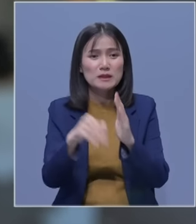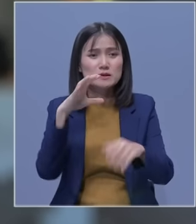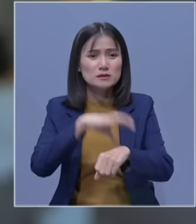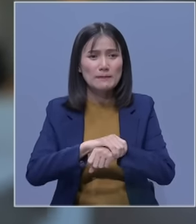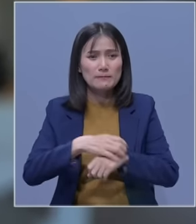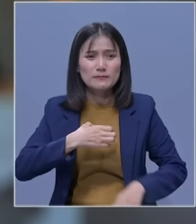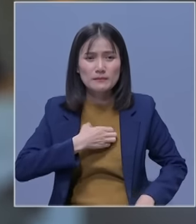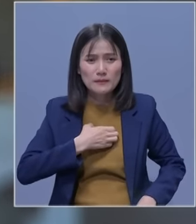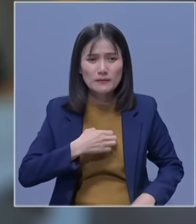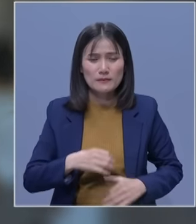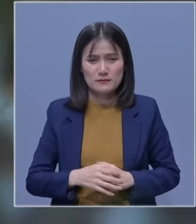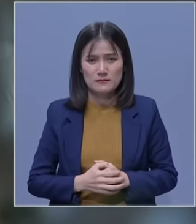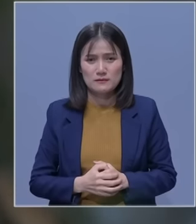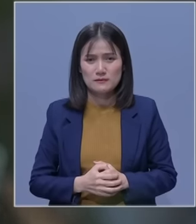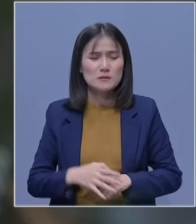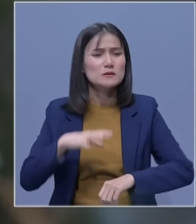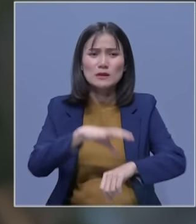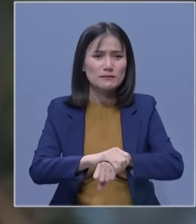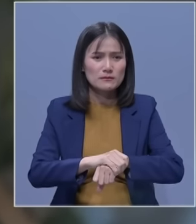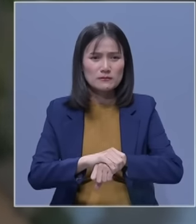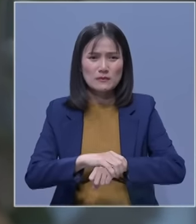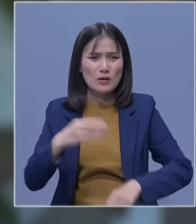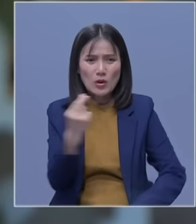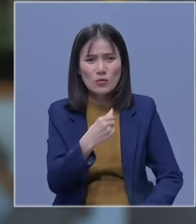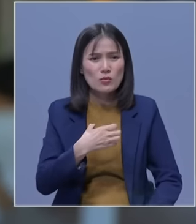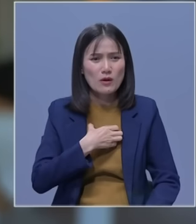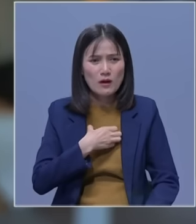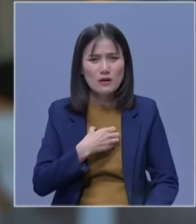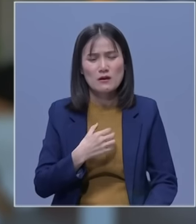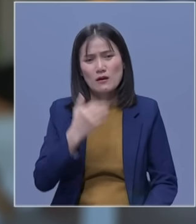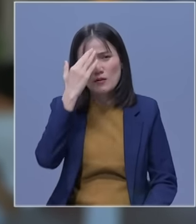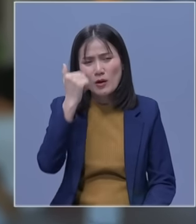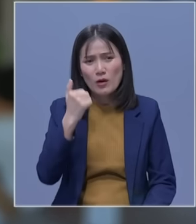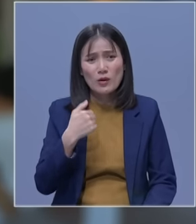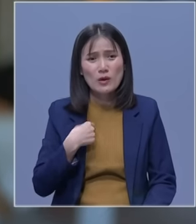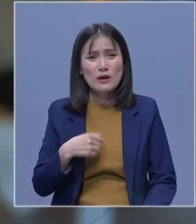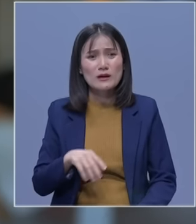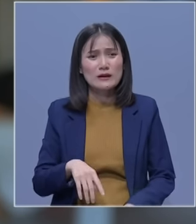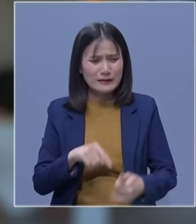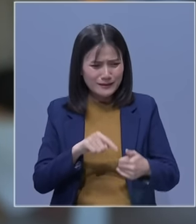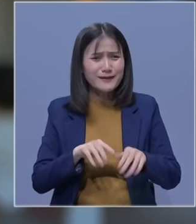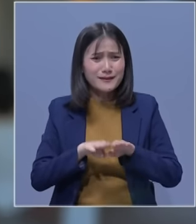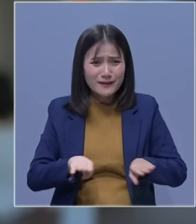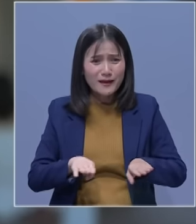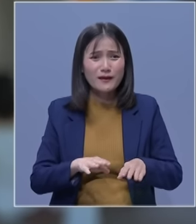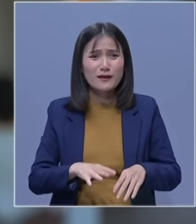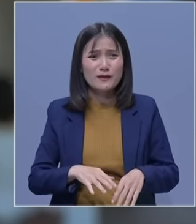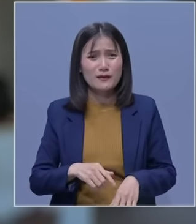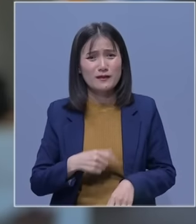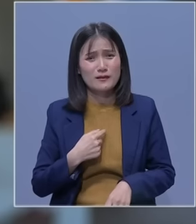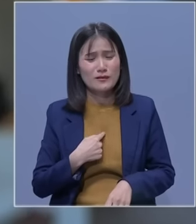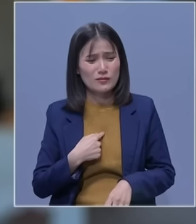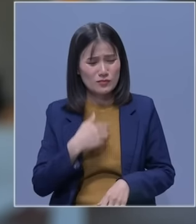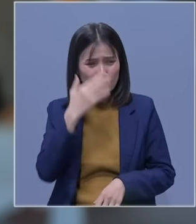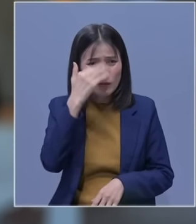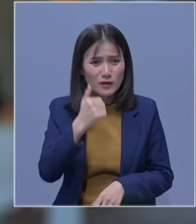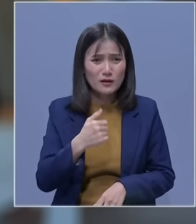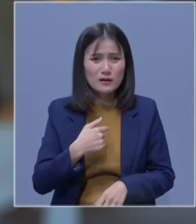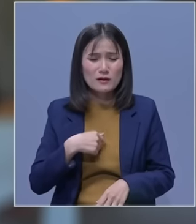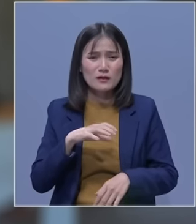ได้เลยอยากให้จับไปไว้อ่ะเพราะว่าผมมันทำร้ายเกินอ่ะแต่นี่ว่าถ้าจับ